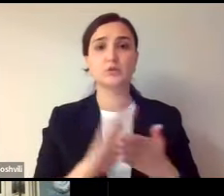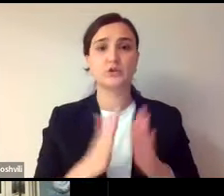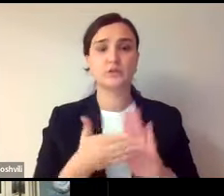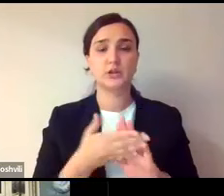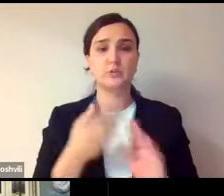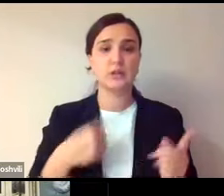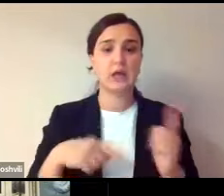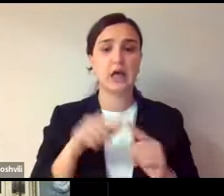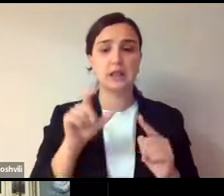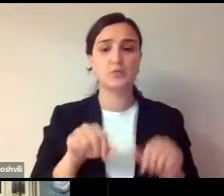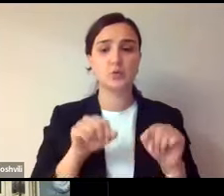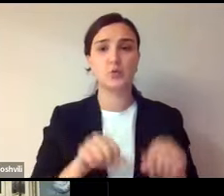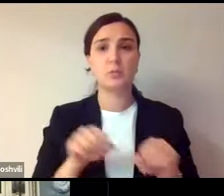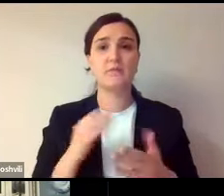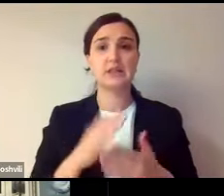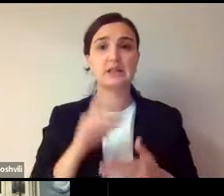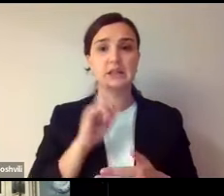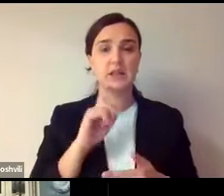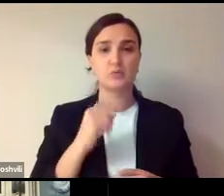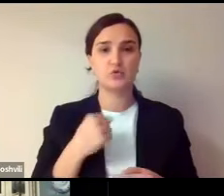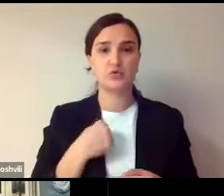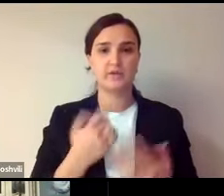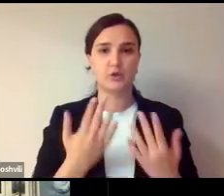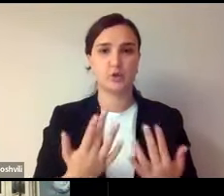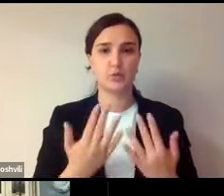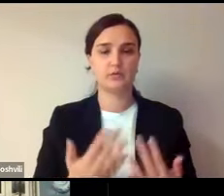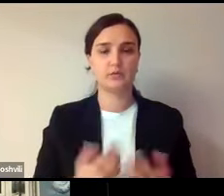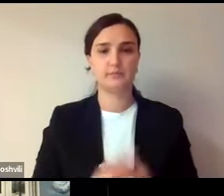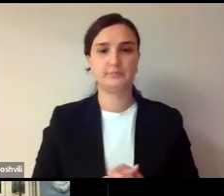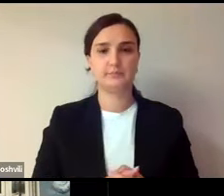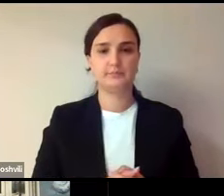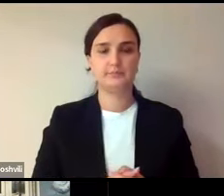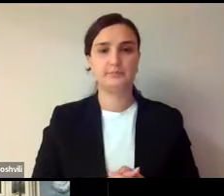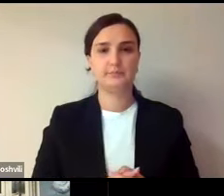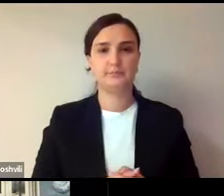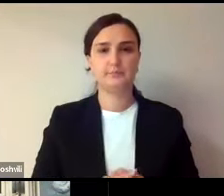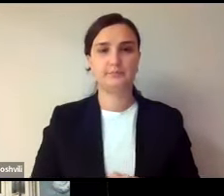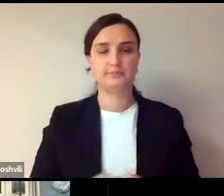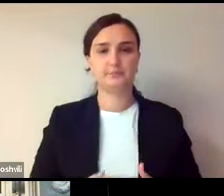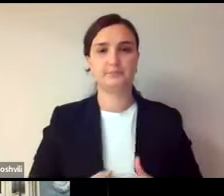უფლებები გვაქვს მანამ, სანამ ჩვენ ამას ვითხოვთ. კი.